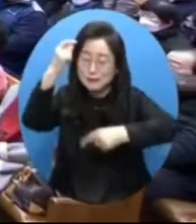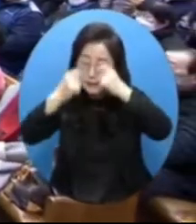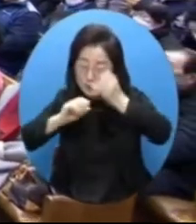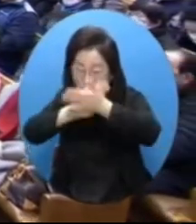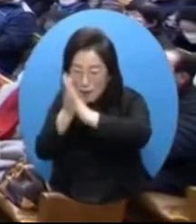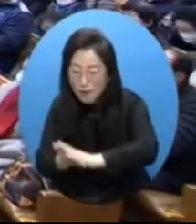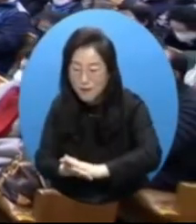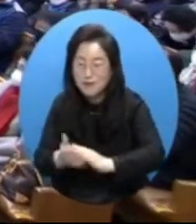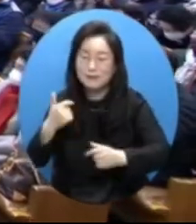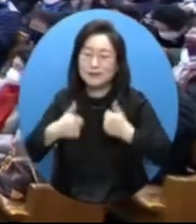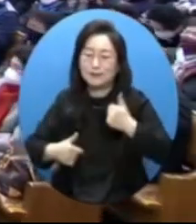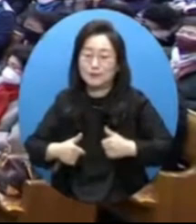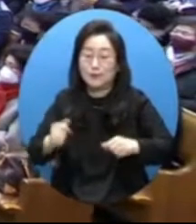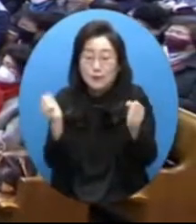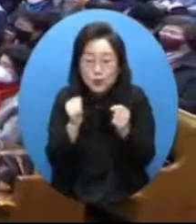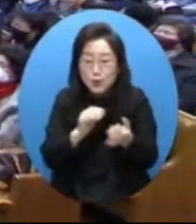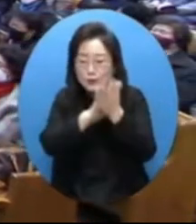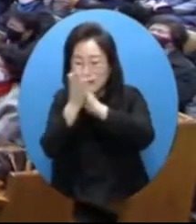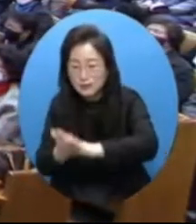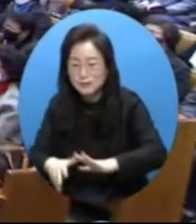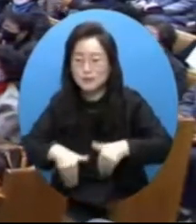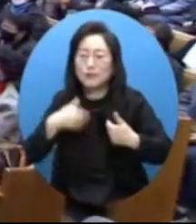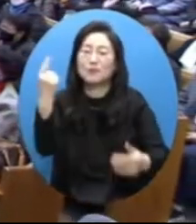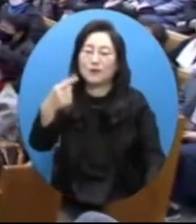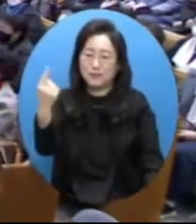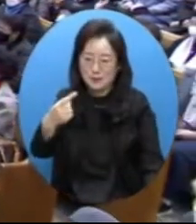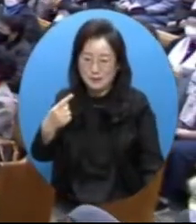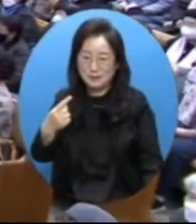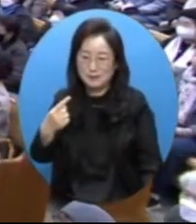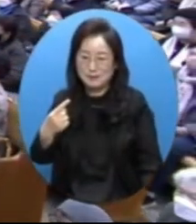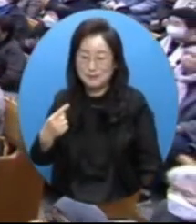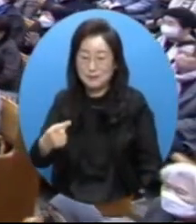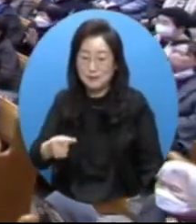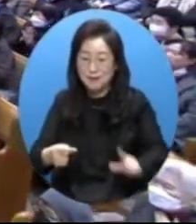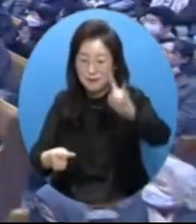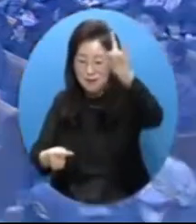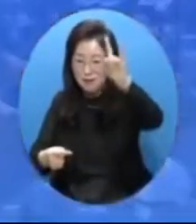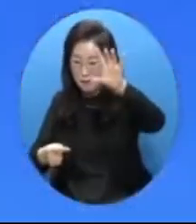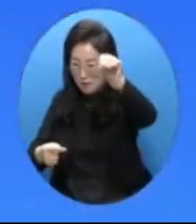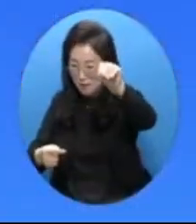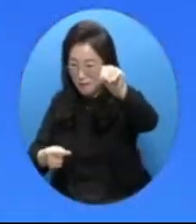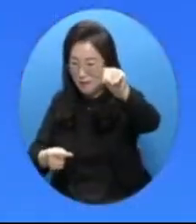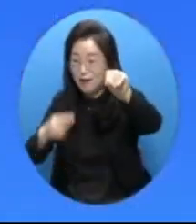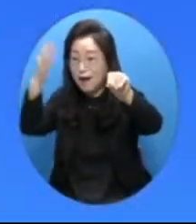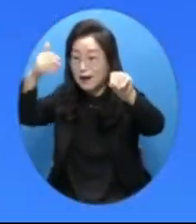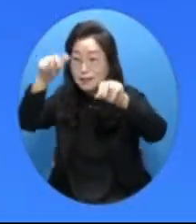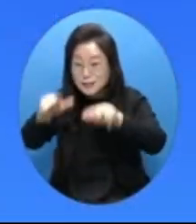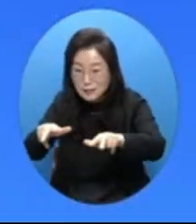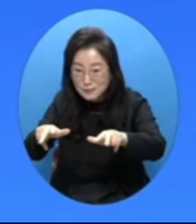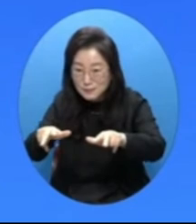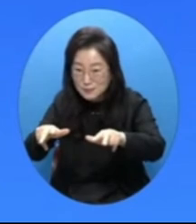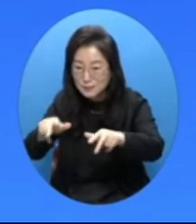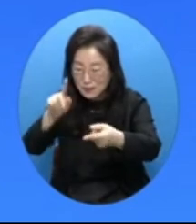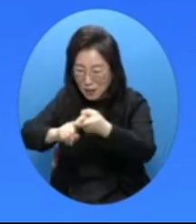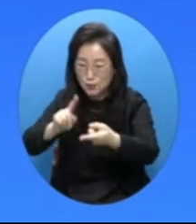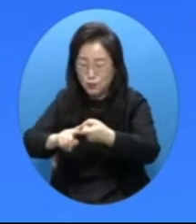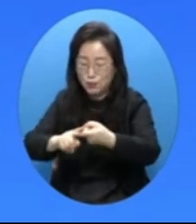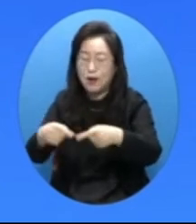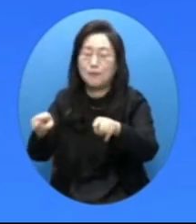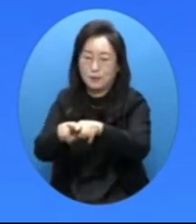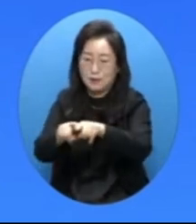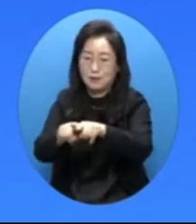많아요 기쁨이 되고 겨울이 지나고 봄이 다가오는 것입니다 생활 멈추게 하신 하나님께서 지금도 우리와 함께 하고 계신 것입니다